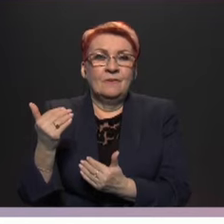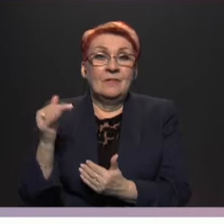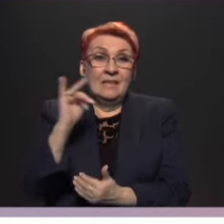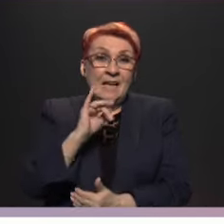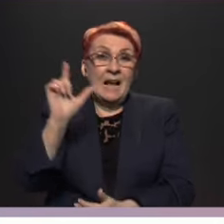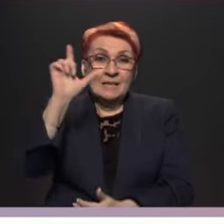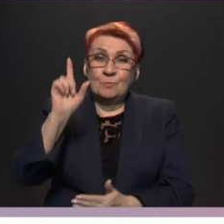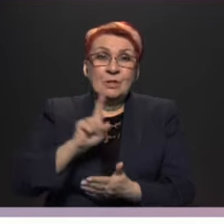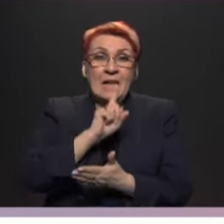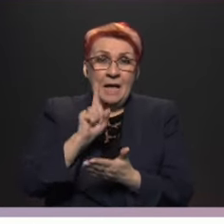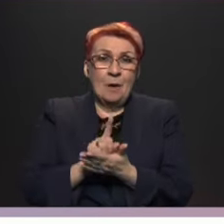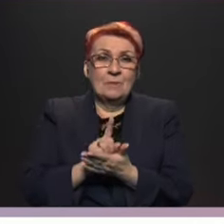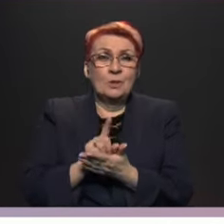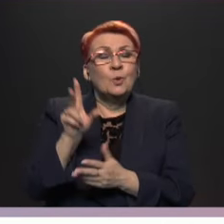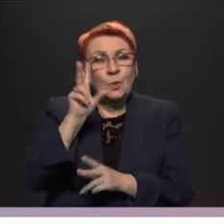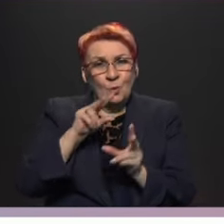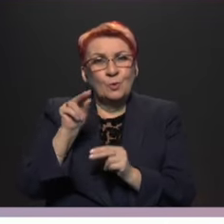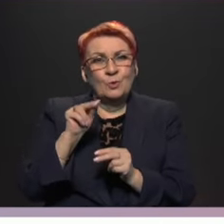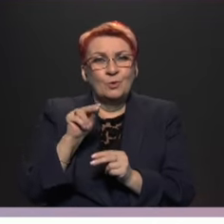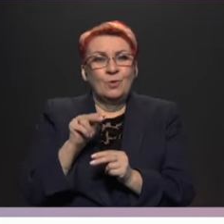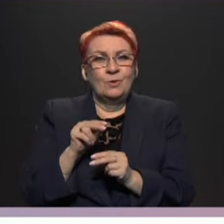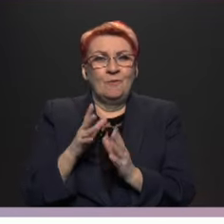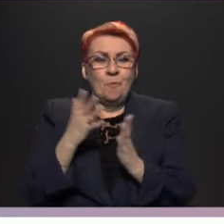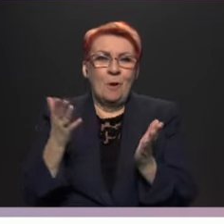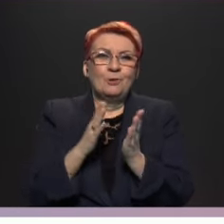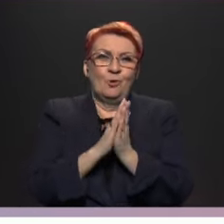Господь обязательно учтет это в большой книге